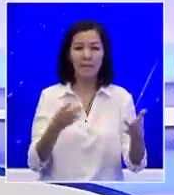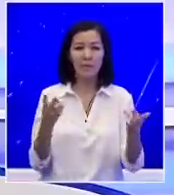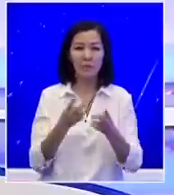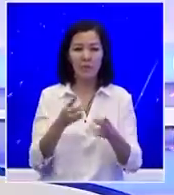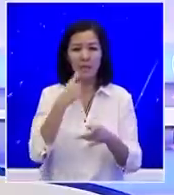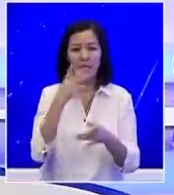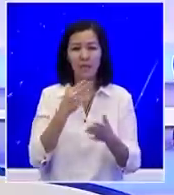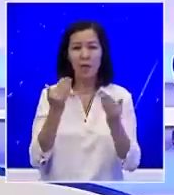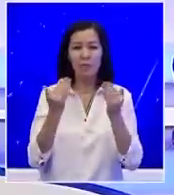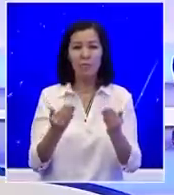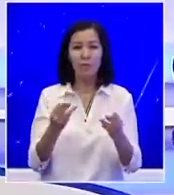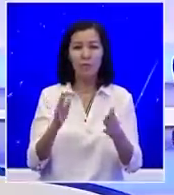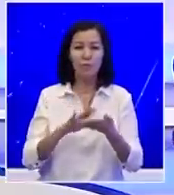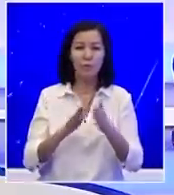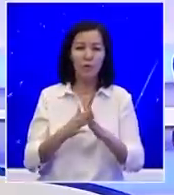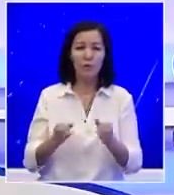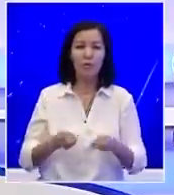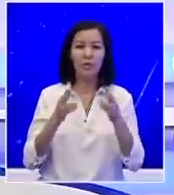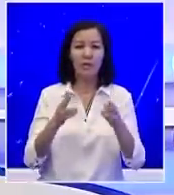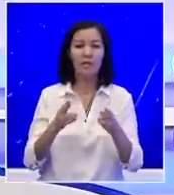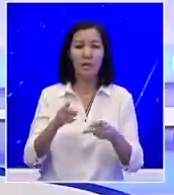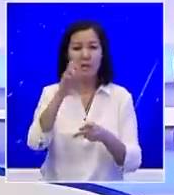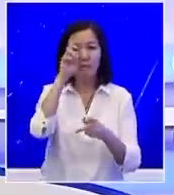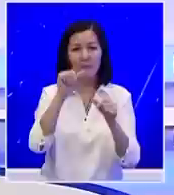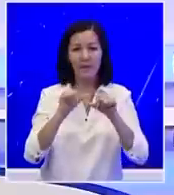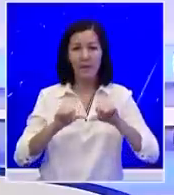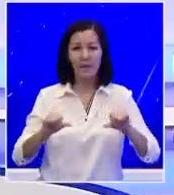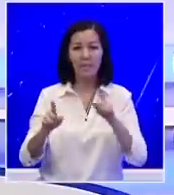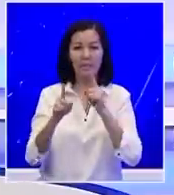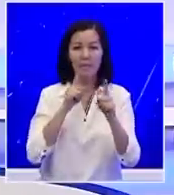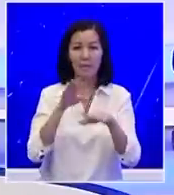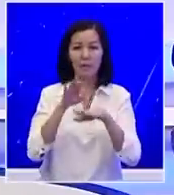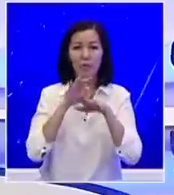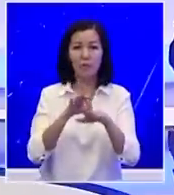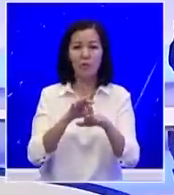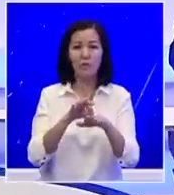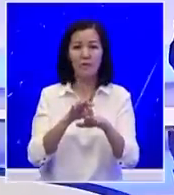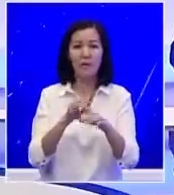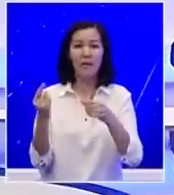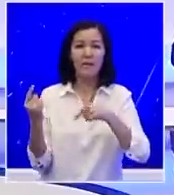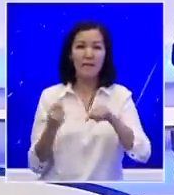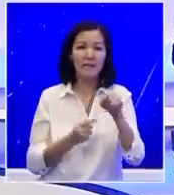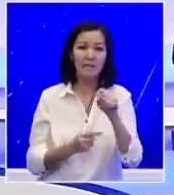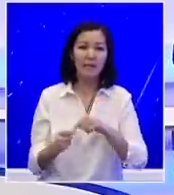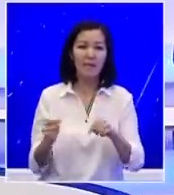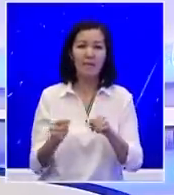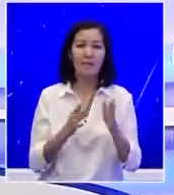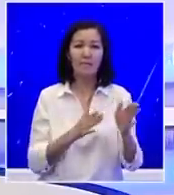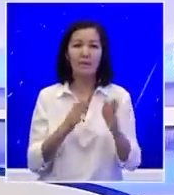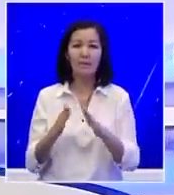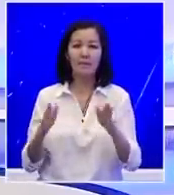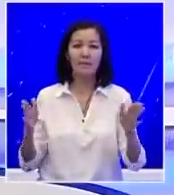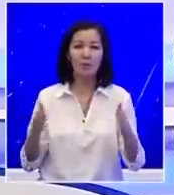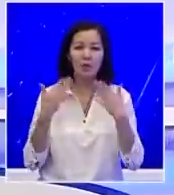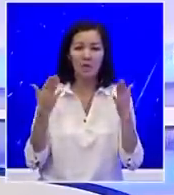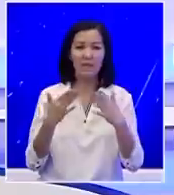шақырды. Бүгін төтінше жағдай жөніндегі мемлекеттік комиссияның кезекті отырысында өтіп, онда кәсіпкерлікті біртіндеп